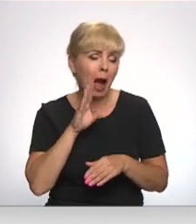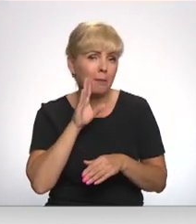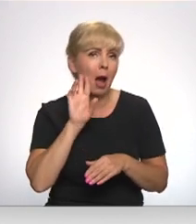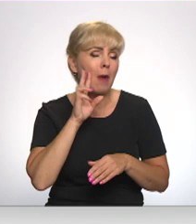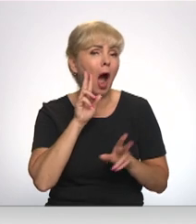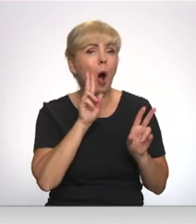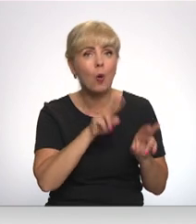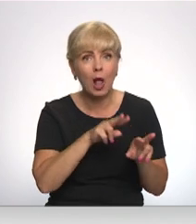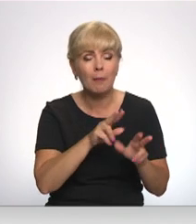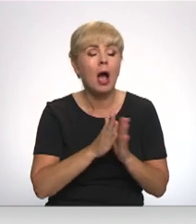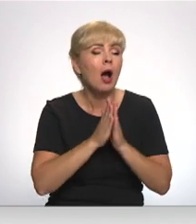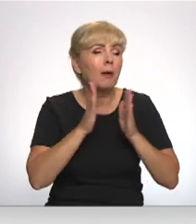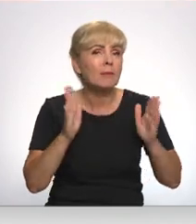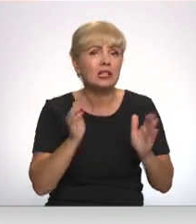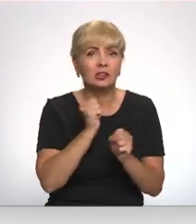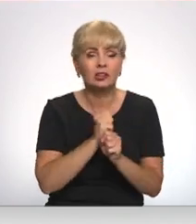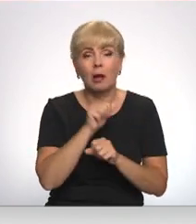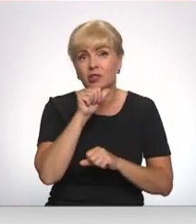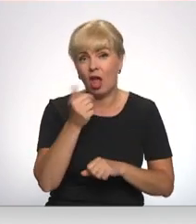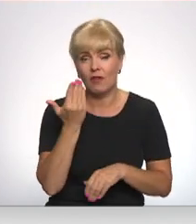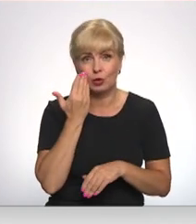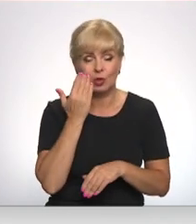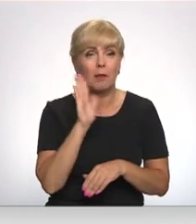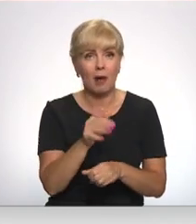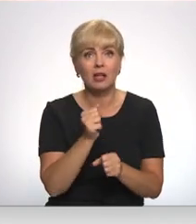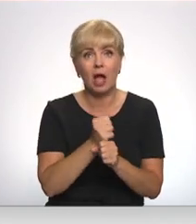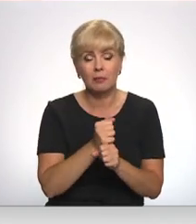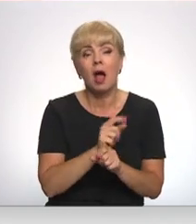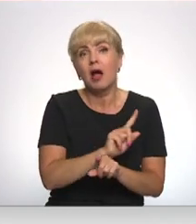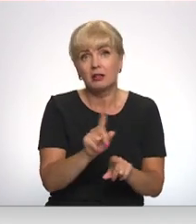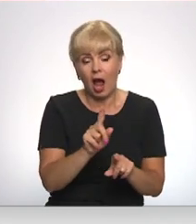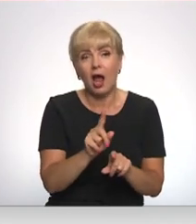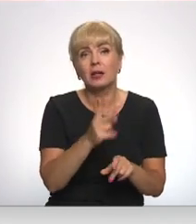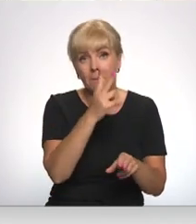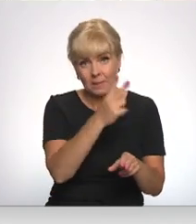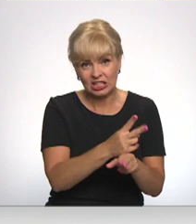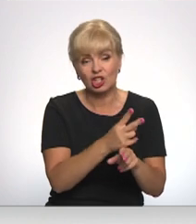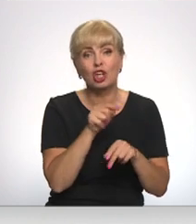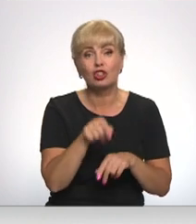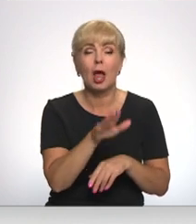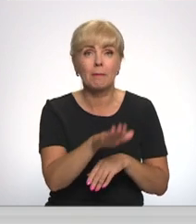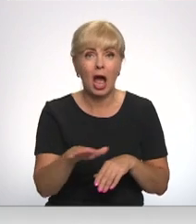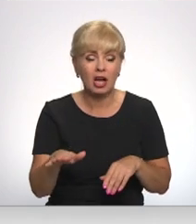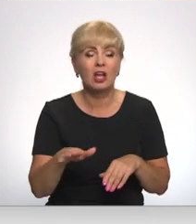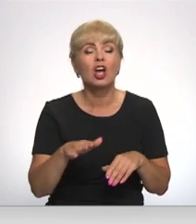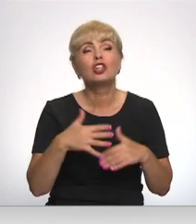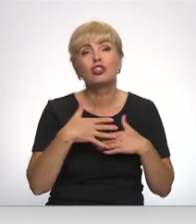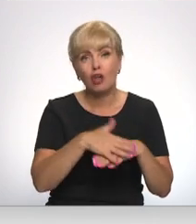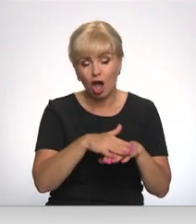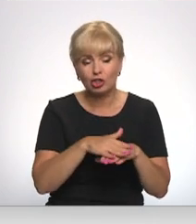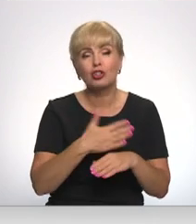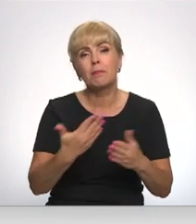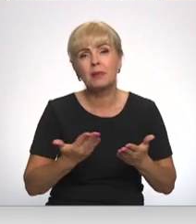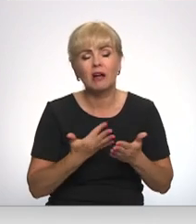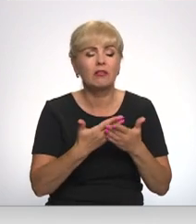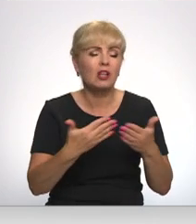ir milzīgs darbs. Es pat nevaru nosaukt to par darbu. Tā faktiski ir tāda misija. Šie bērni ir sarežģīti, viņi ir piedzīvojuši